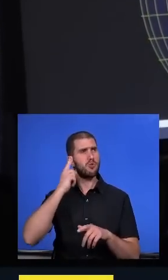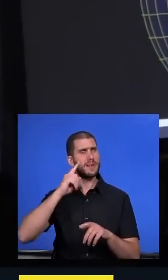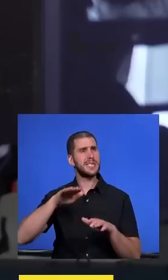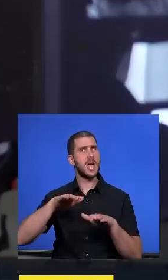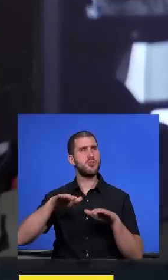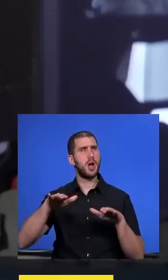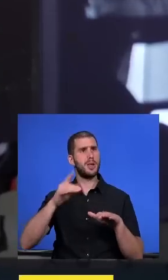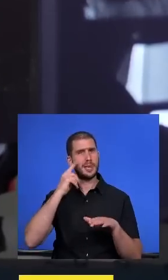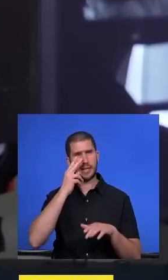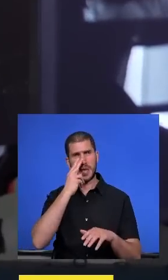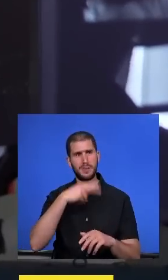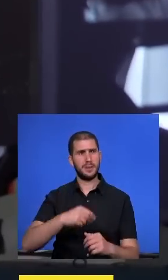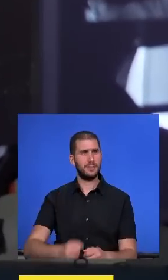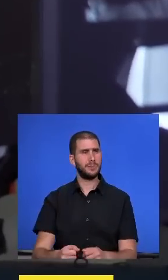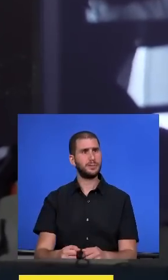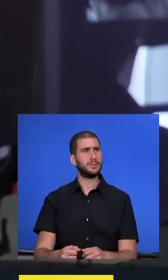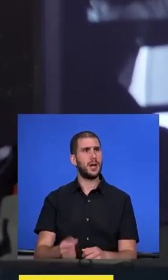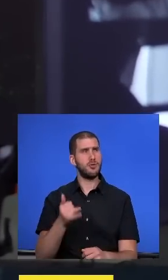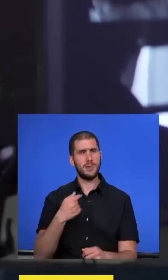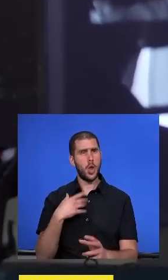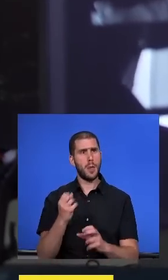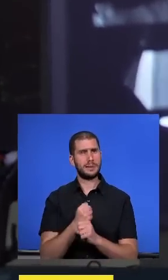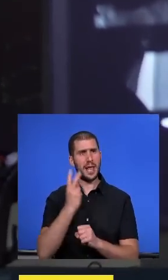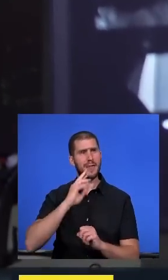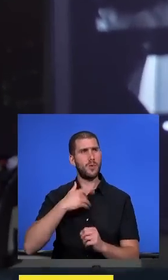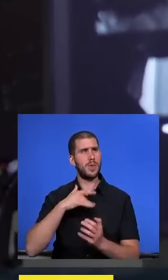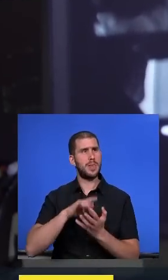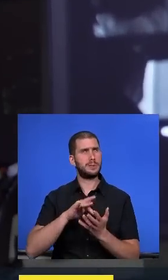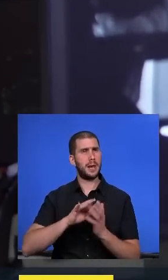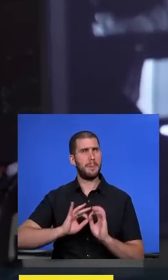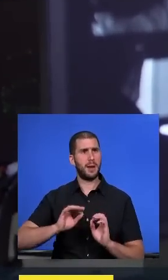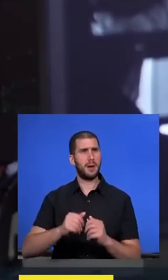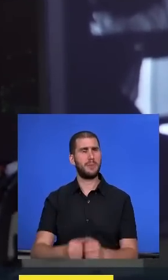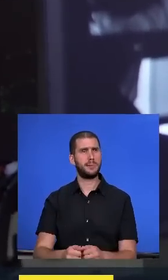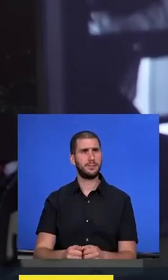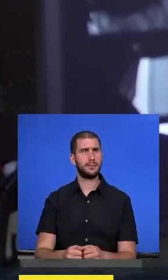ישר. אוקיי, עכשיו אני לא מצליח להבין איך אני נמצא.